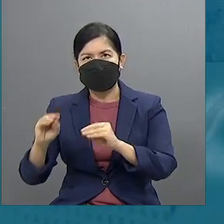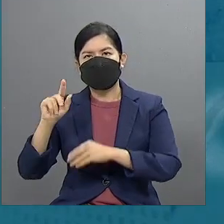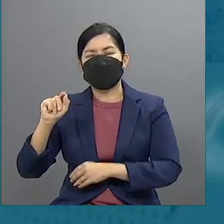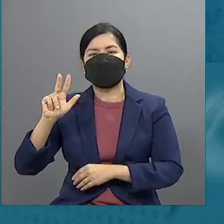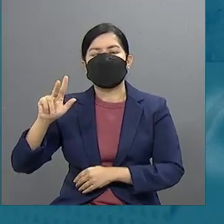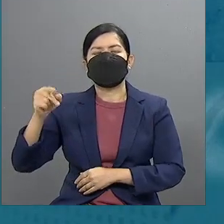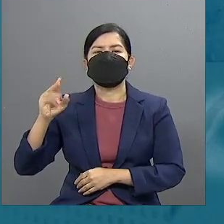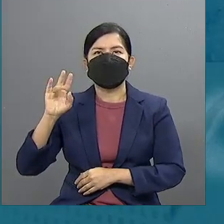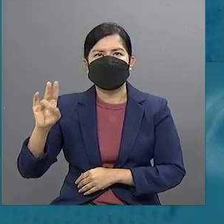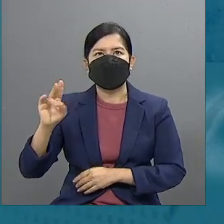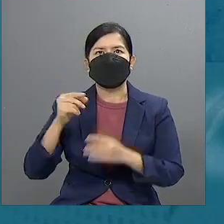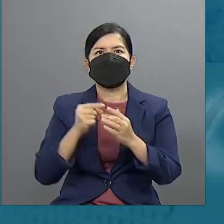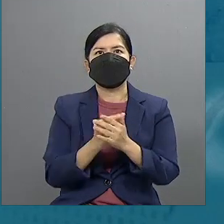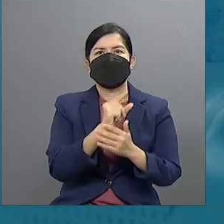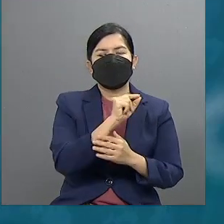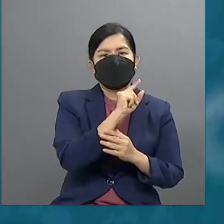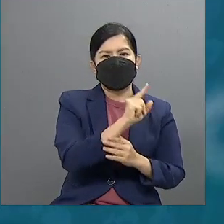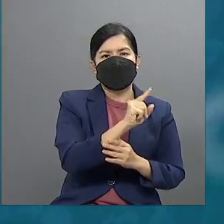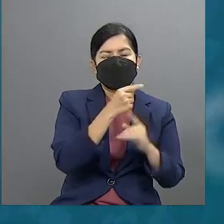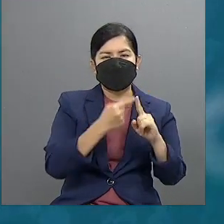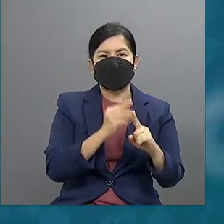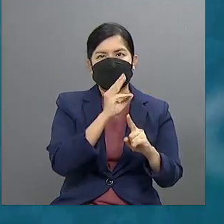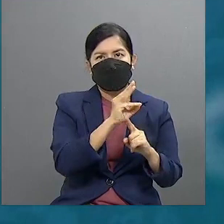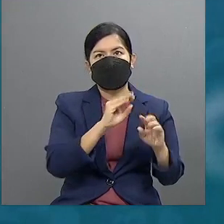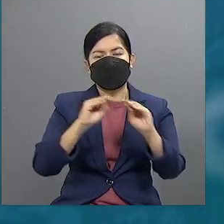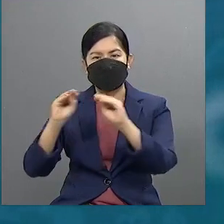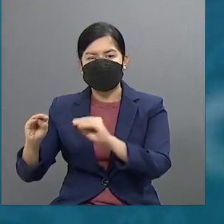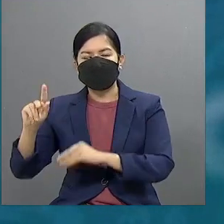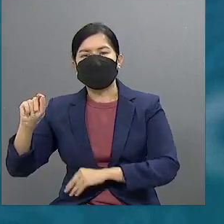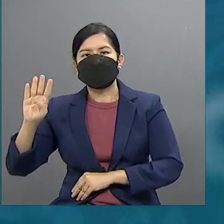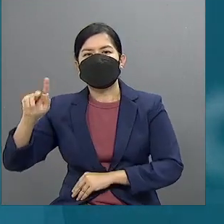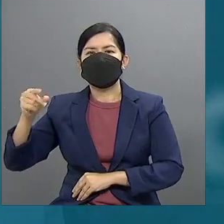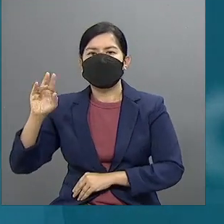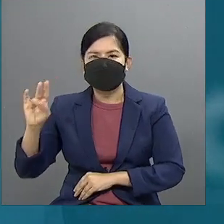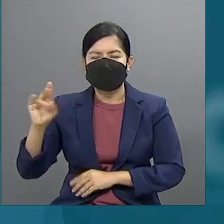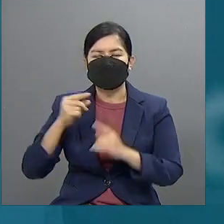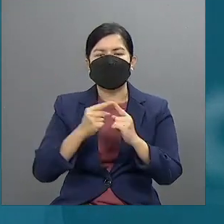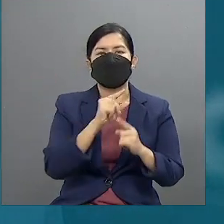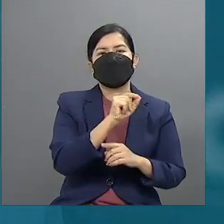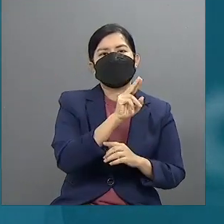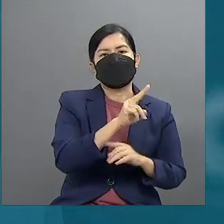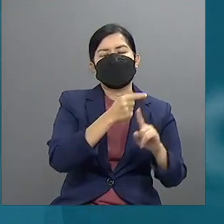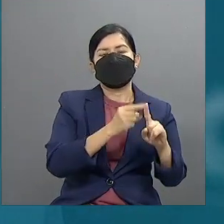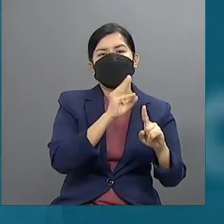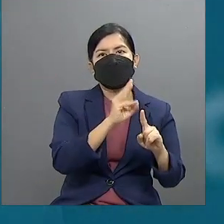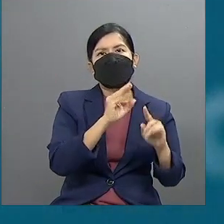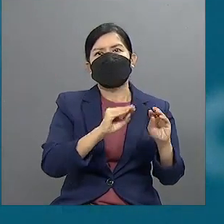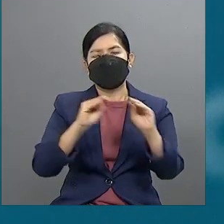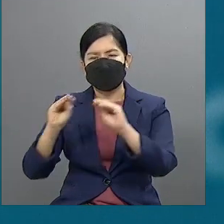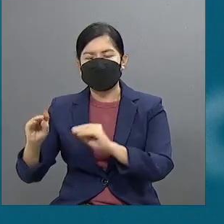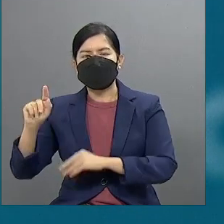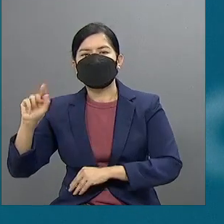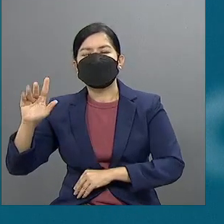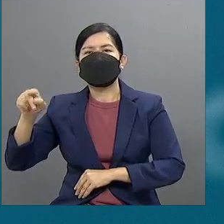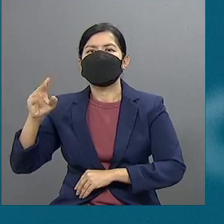ลื่อนเป็น24กรกฎาคมค่ะแล้วก็คิววันที่22มิถุนาให้เลื่อนเป็น25กรกฎาคมและ23มิถุนาคิวฉีดใหม่เป็น